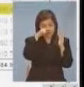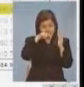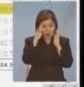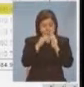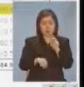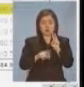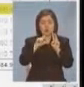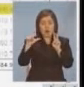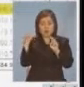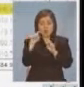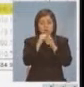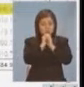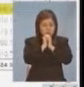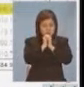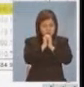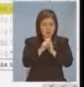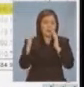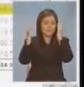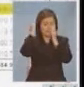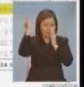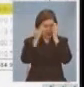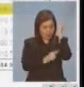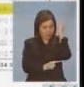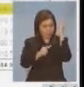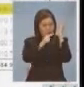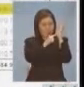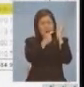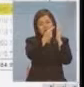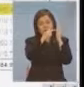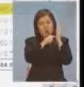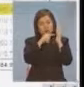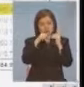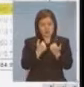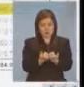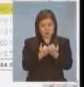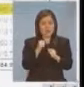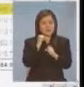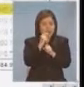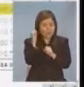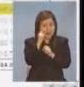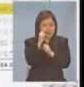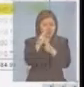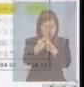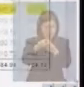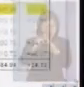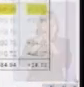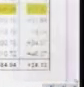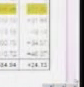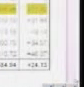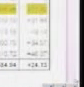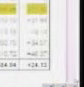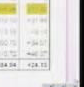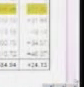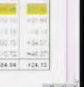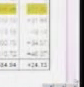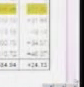านคนนั่นก็คือประเทศจีนและประเทศมาเลเซียค่ะนั้นจึงมีความจำเป็นว่าเราควรจะต้องทำเส้นทางกรุงเทพประดังเบซาเพื่อเชื่อมต่อประเทศมา